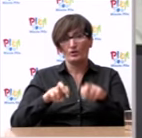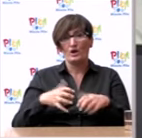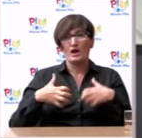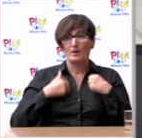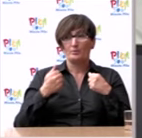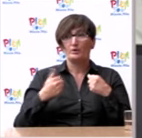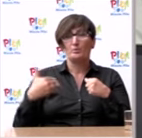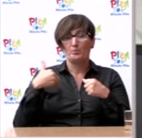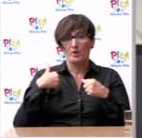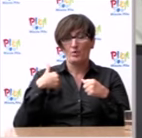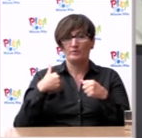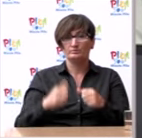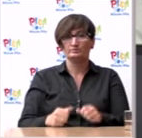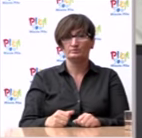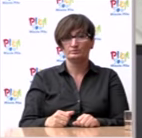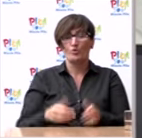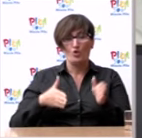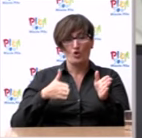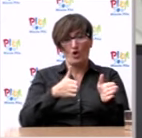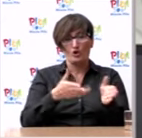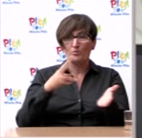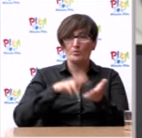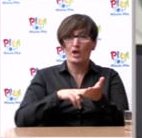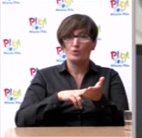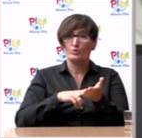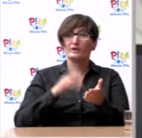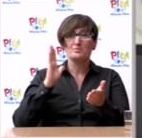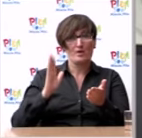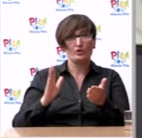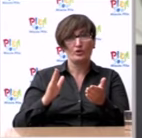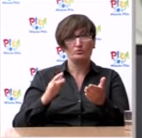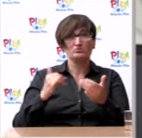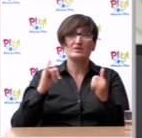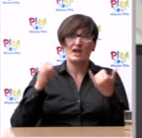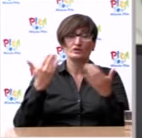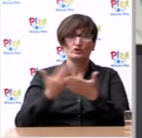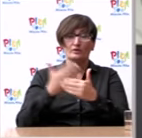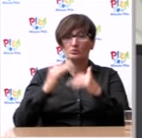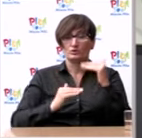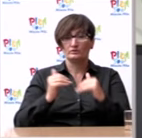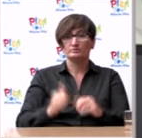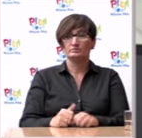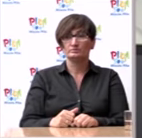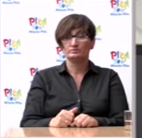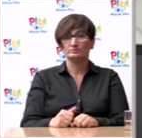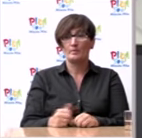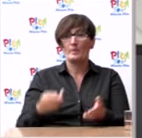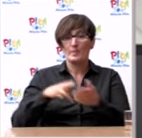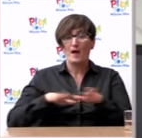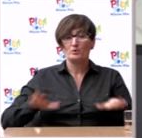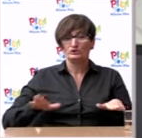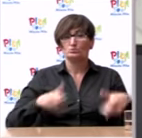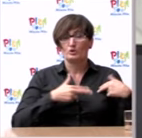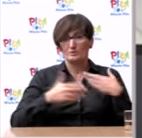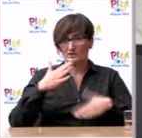była drogą, na której będą w końcu jakieś inwestycje. Dlatego podczas posiedzenia komisji cieszymy się,